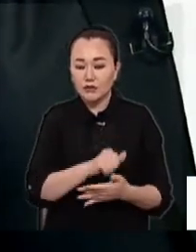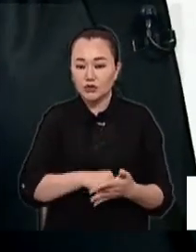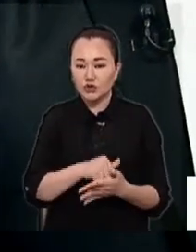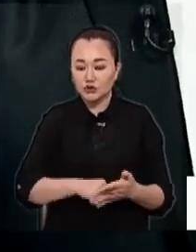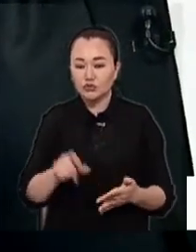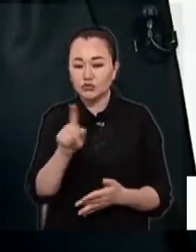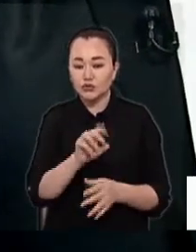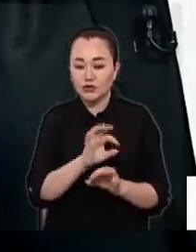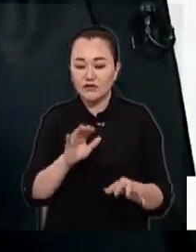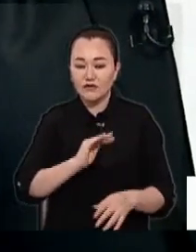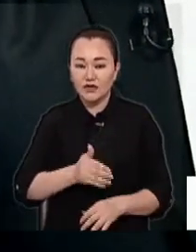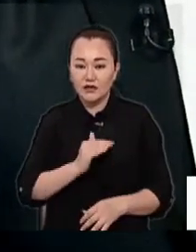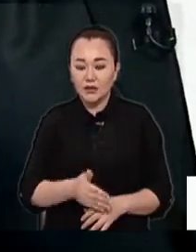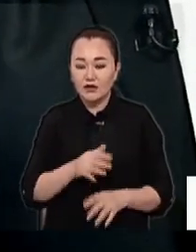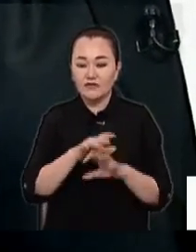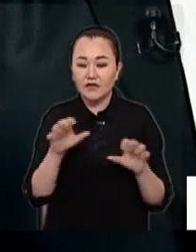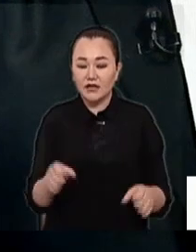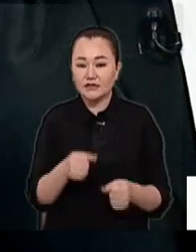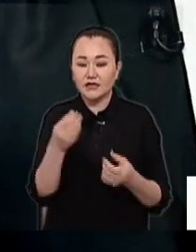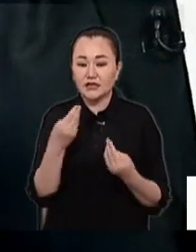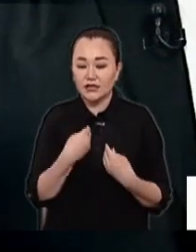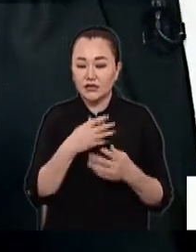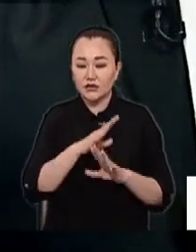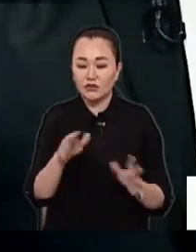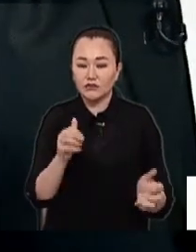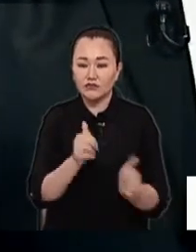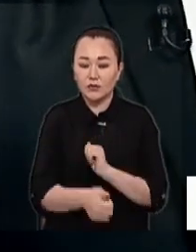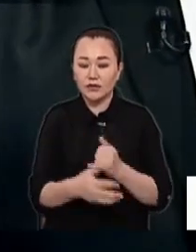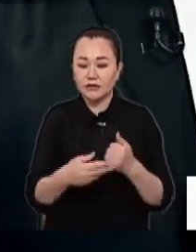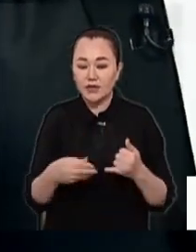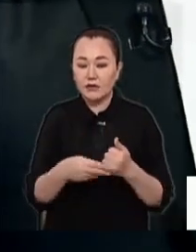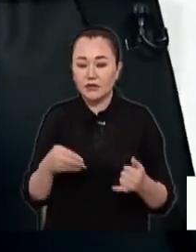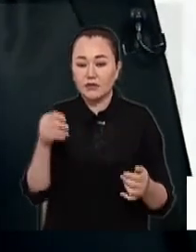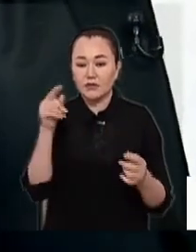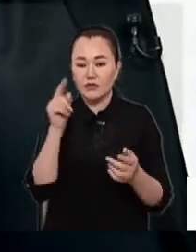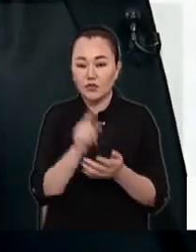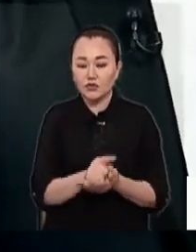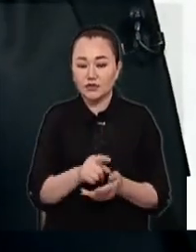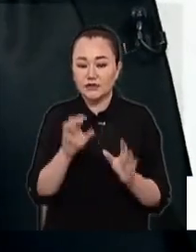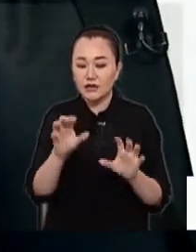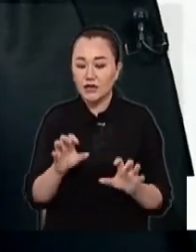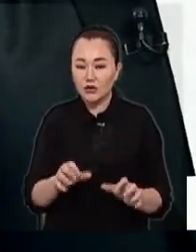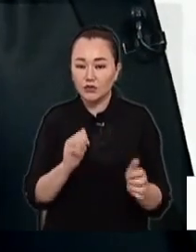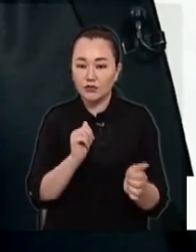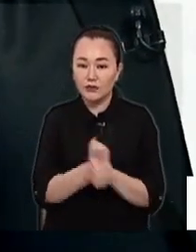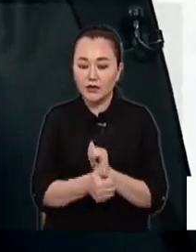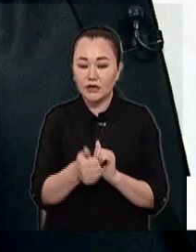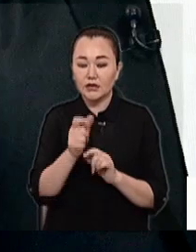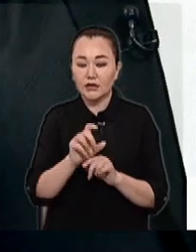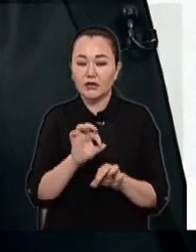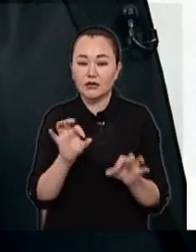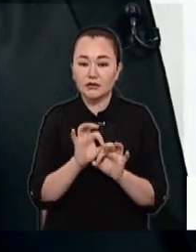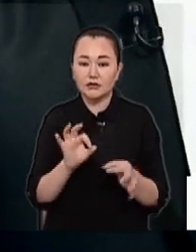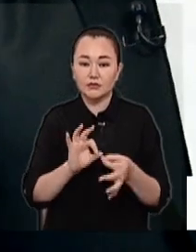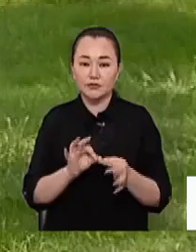в том, говорят фермеры, что власти не выдали им взамен земли, положенные по закону. Тему продолжит Бахрамбек